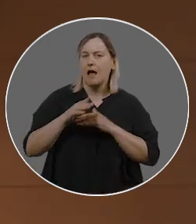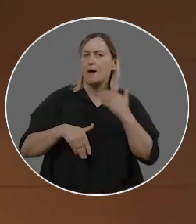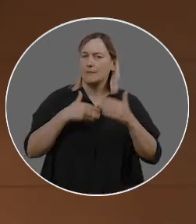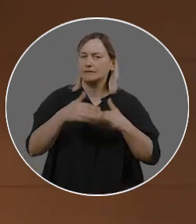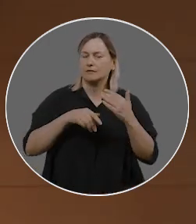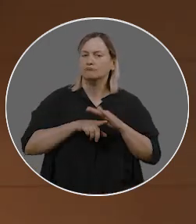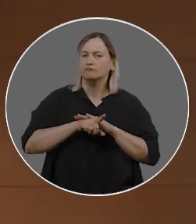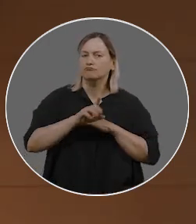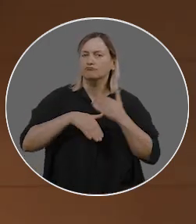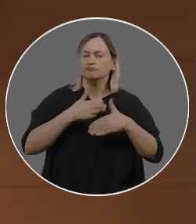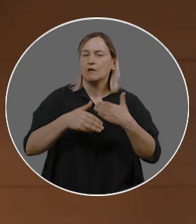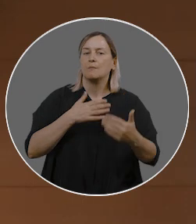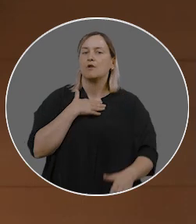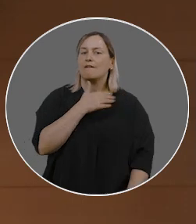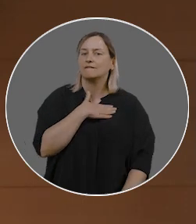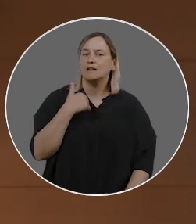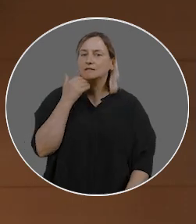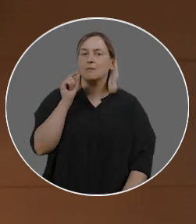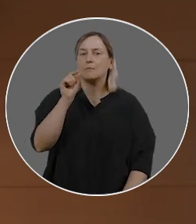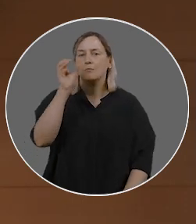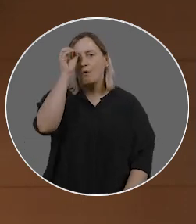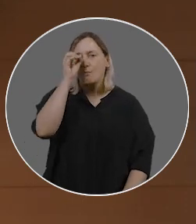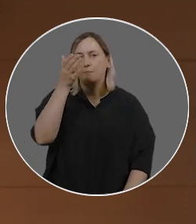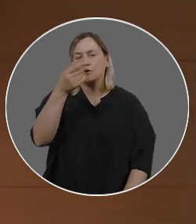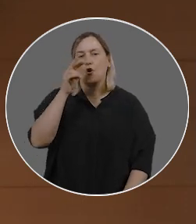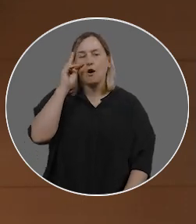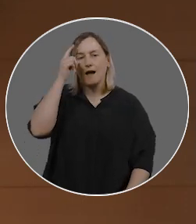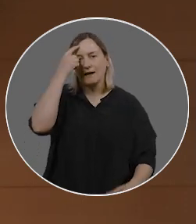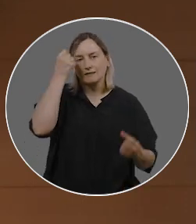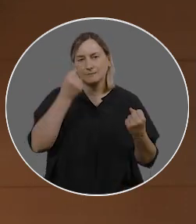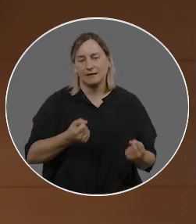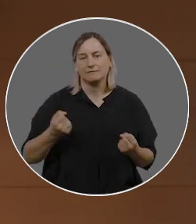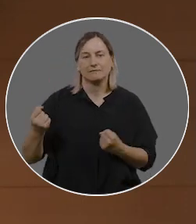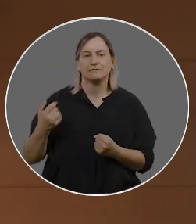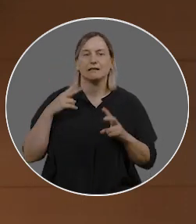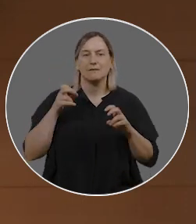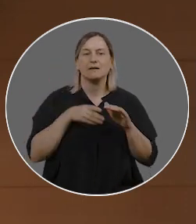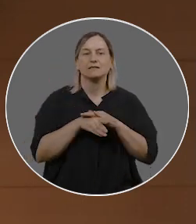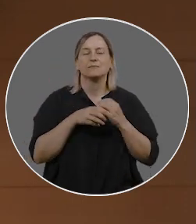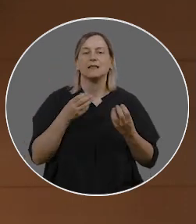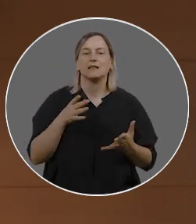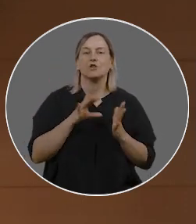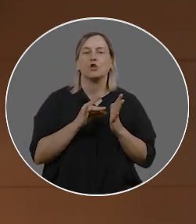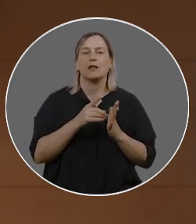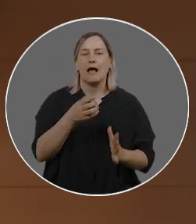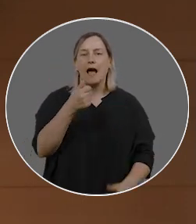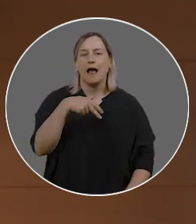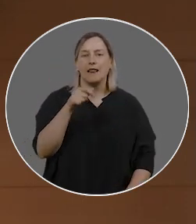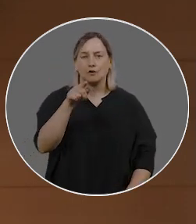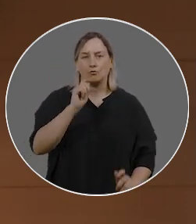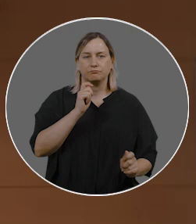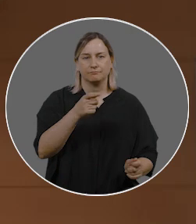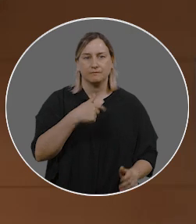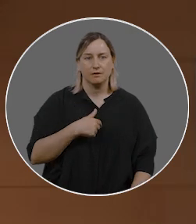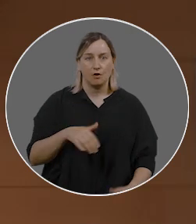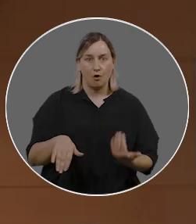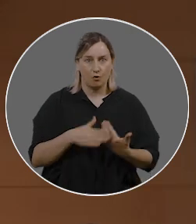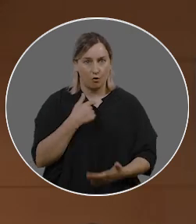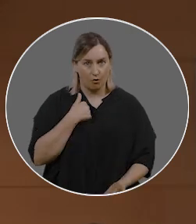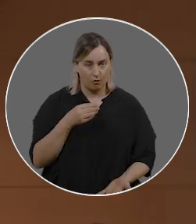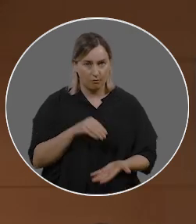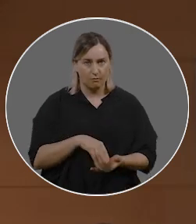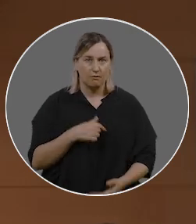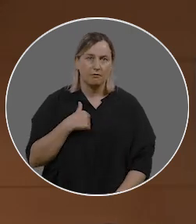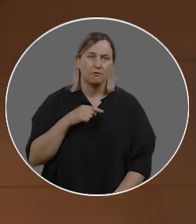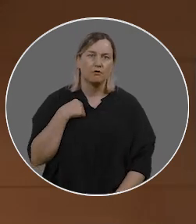exponencial, no? Però voldria saber la vostra opinió com a experts en matèria d'accessibilitat. Anna, t'ha tocat començar. Me toca a mi començar o no? Jo